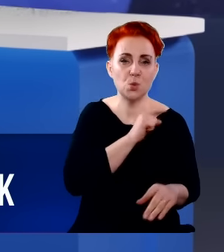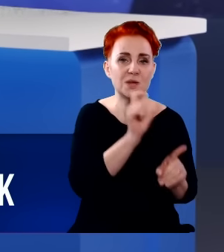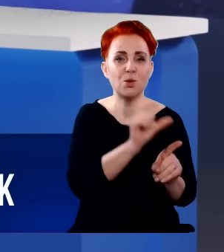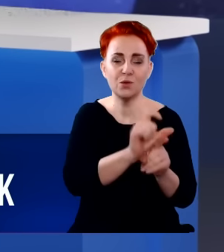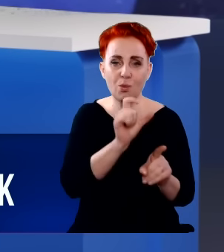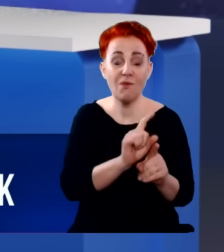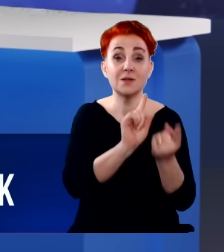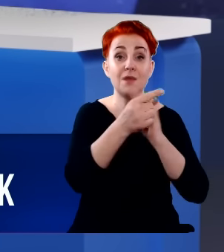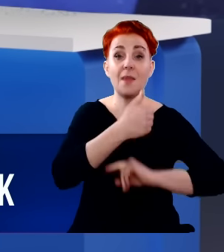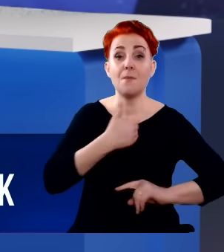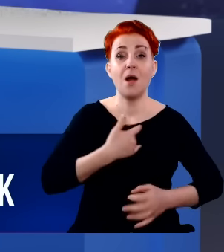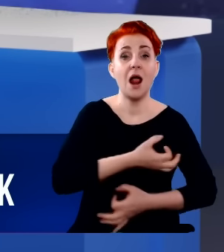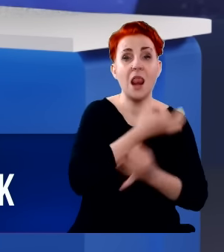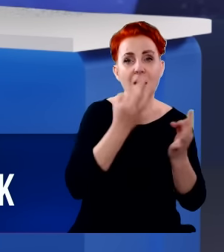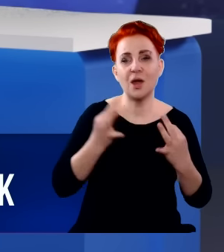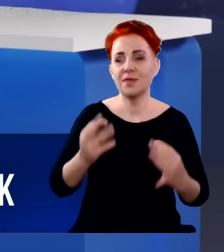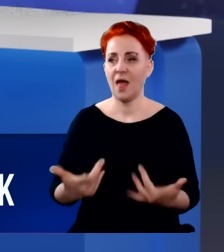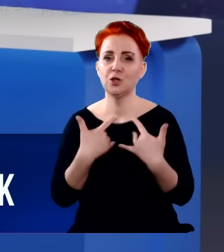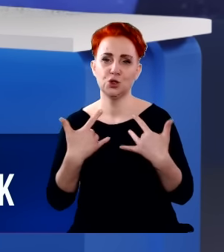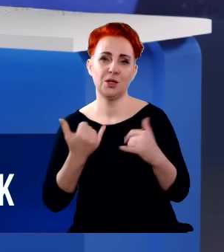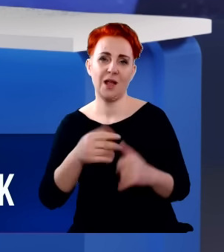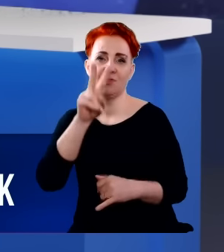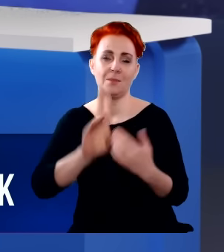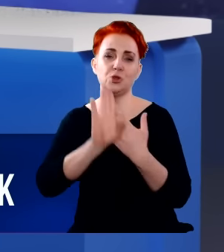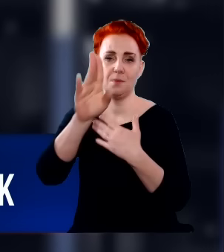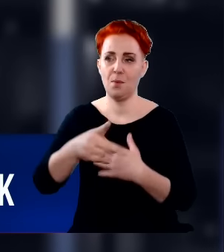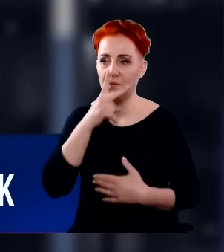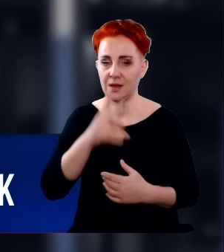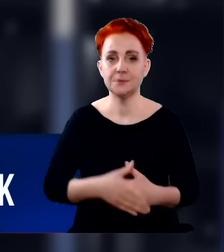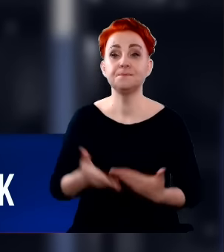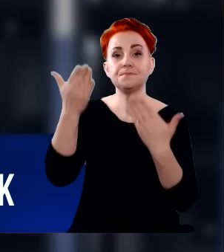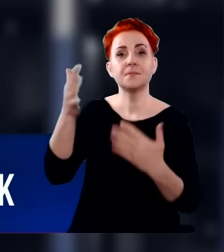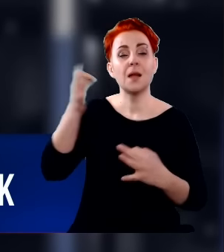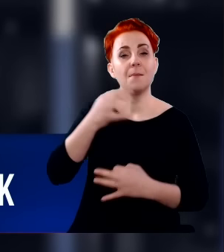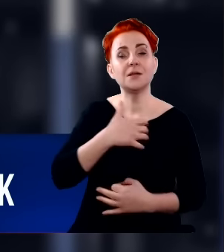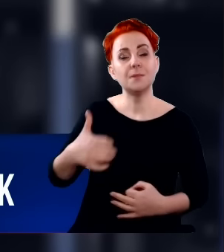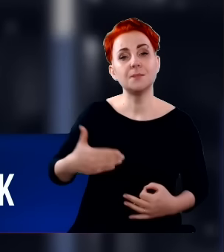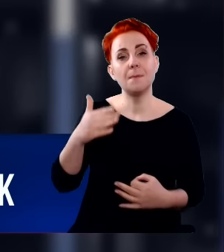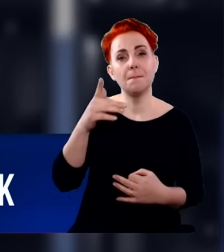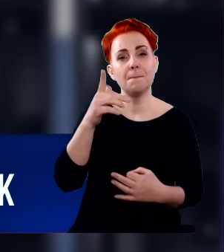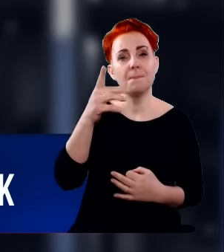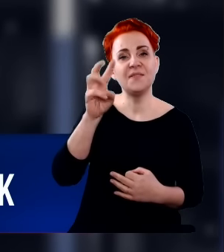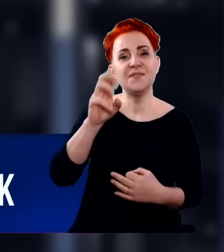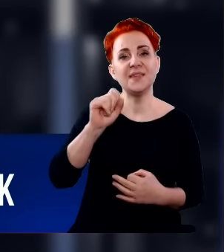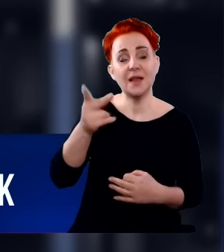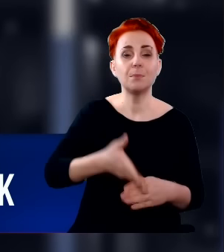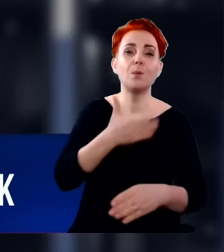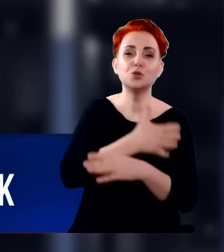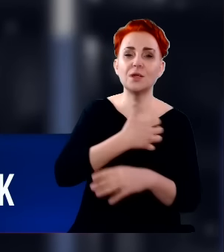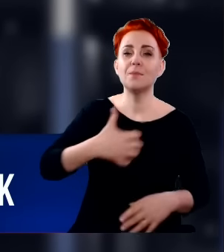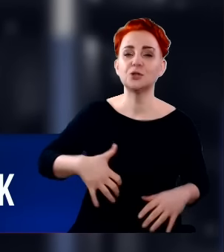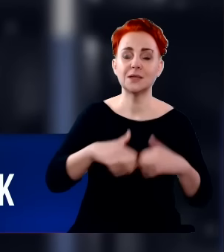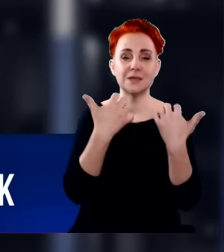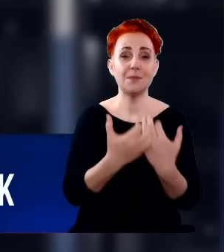Polskę na lepsze, a tym, co widzimy już teraz po dwóch miesiącach. Pani marszałek Elżbieta Witek z Prawa i Sprawiedliwości, była marszałek Sejmu, dziś na